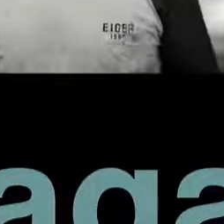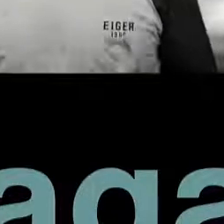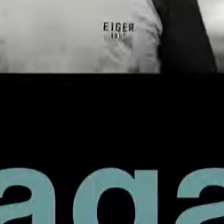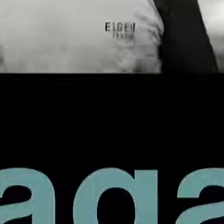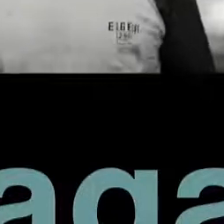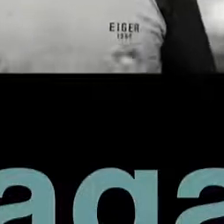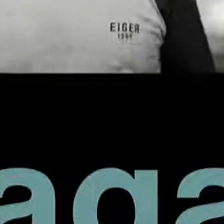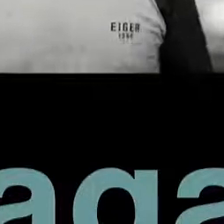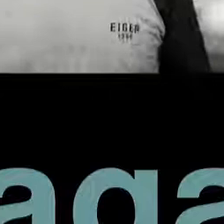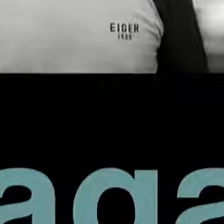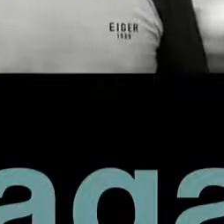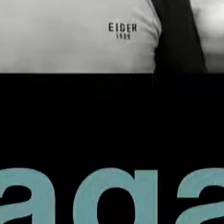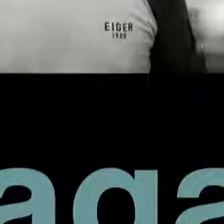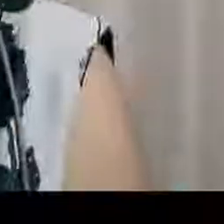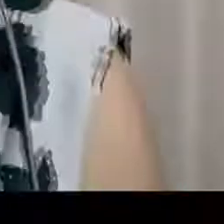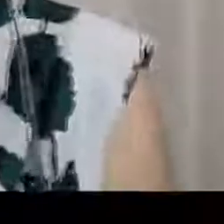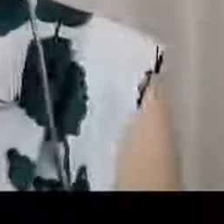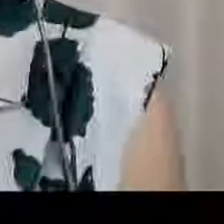kita